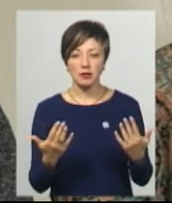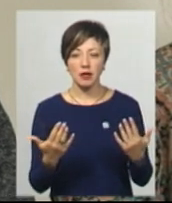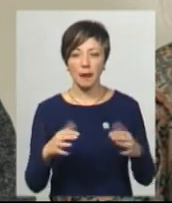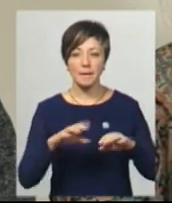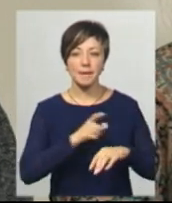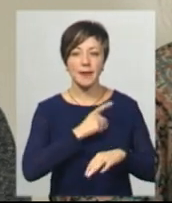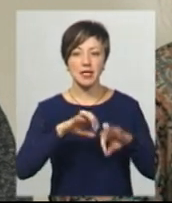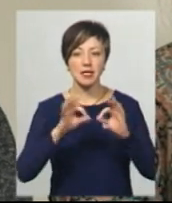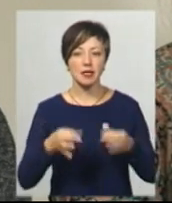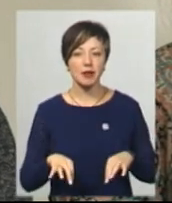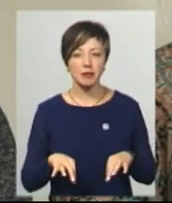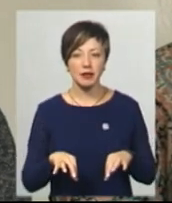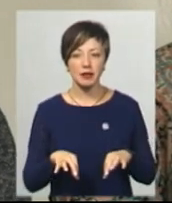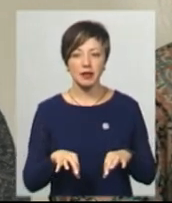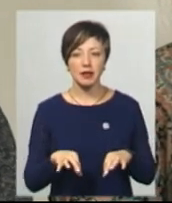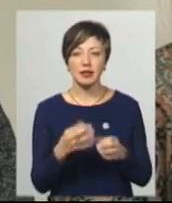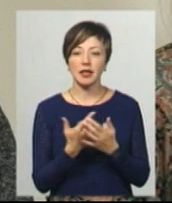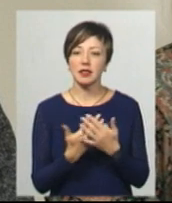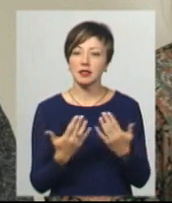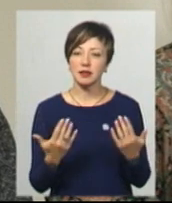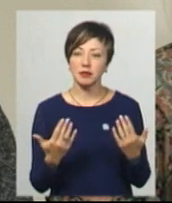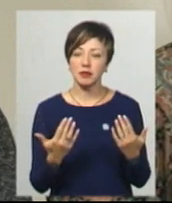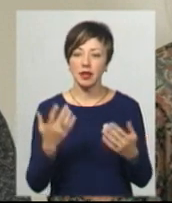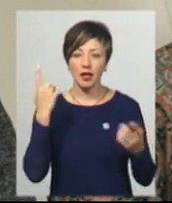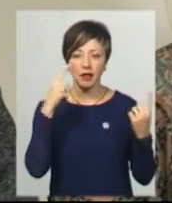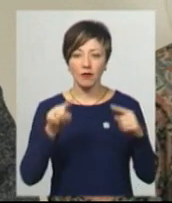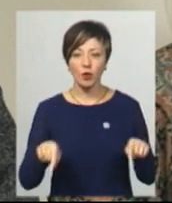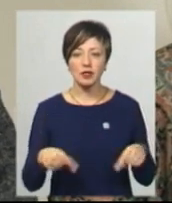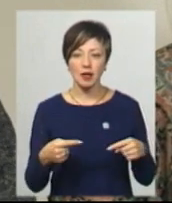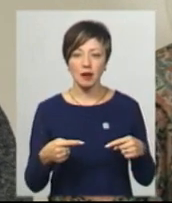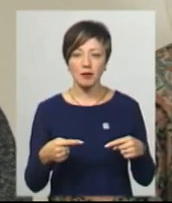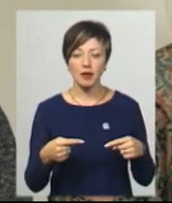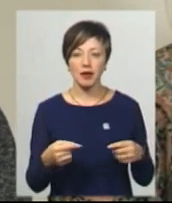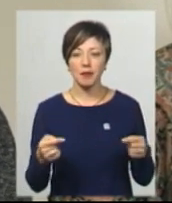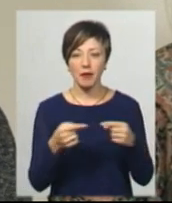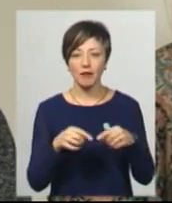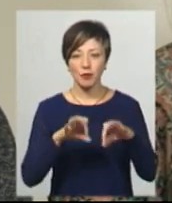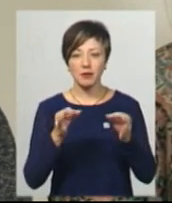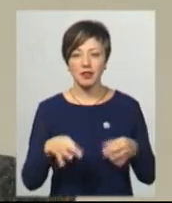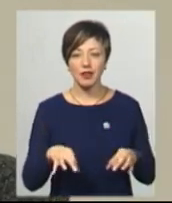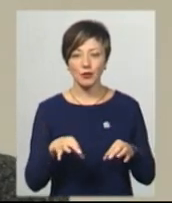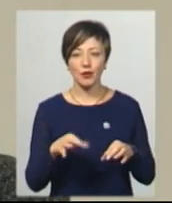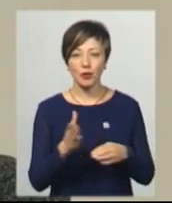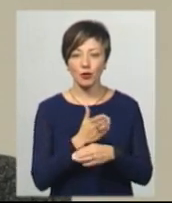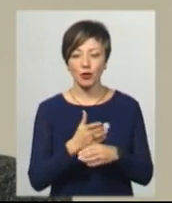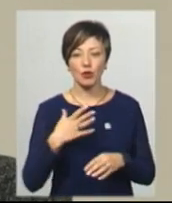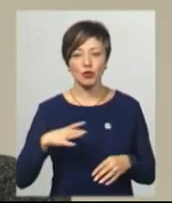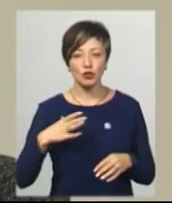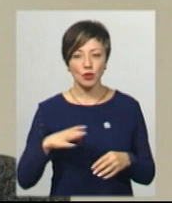митцями, між різними творцями певного мистецького продукту.